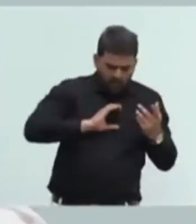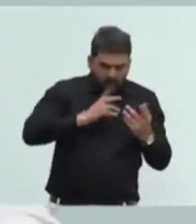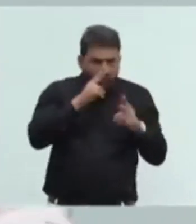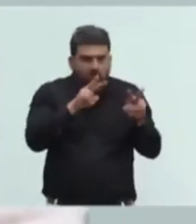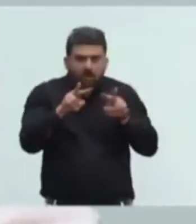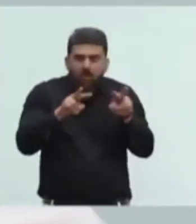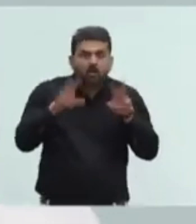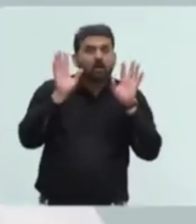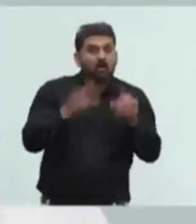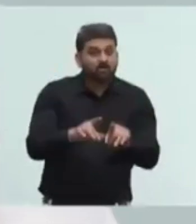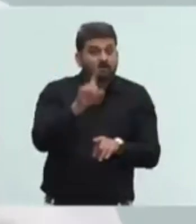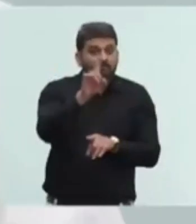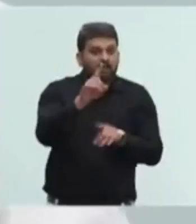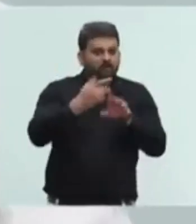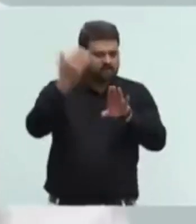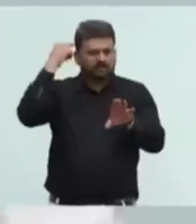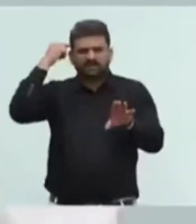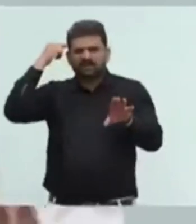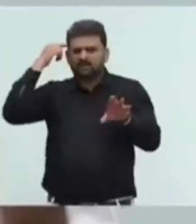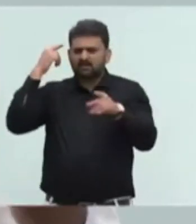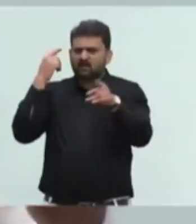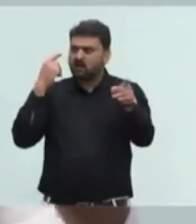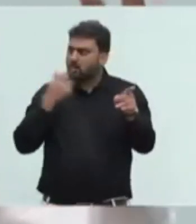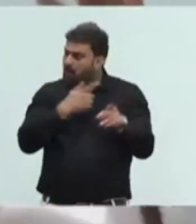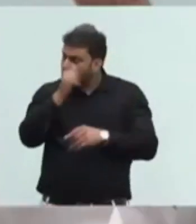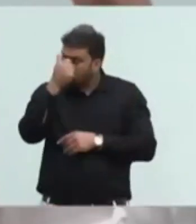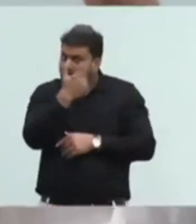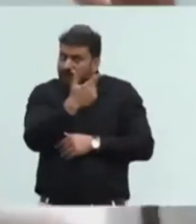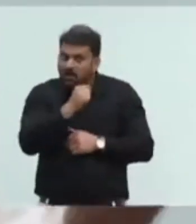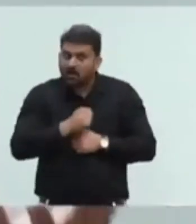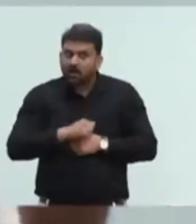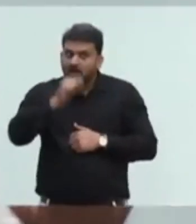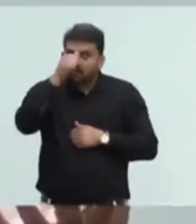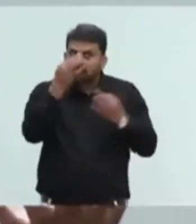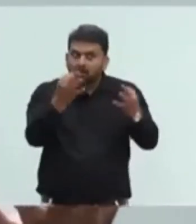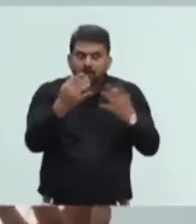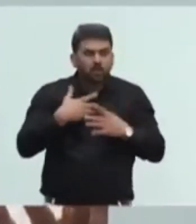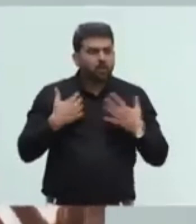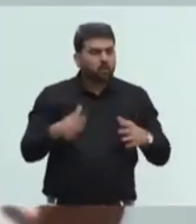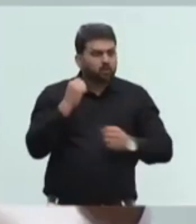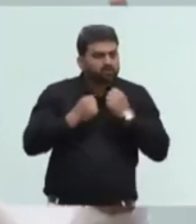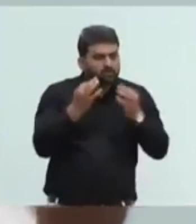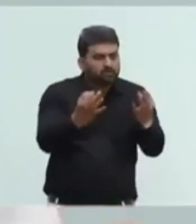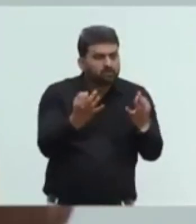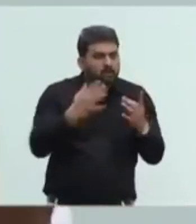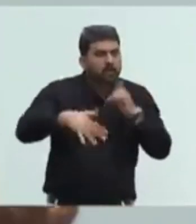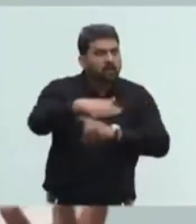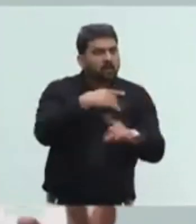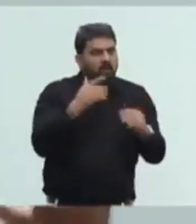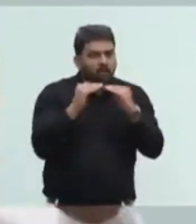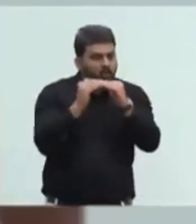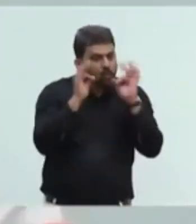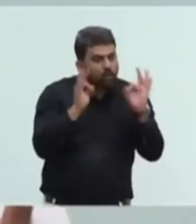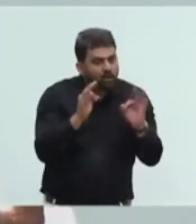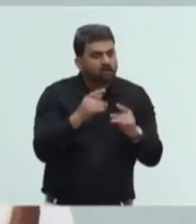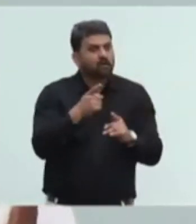देखता होगा लेकिन वह और तो - होता होगा अच्छा हिंदुस्तान में यह वातावरण है हर एक को समानता है